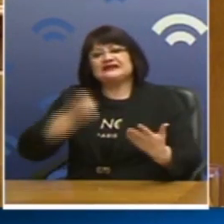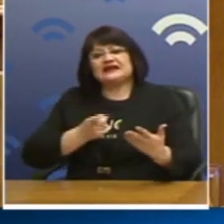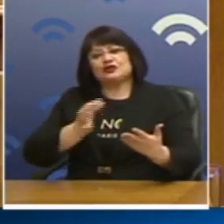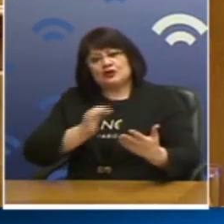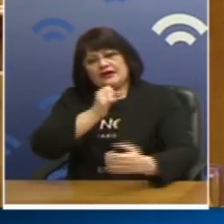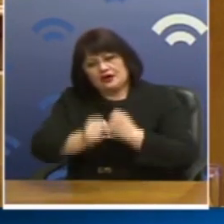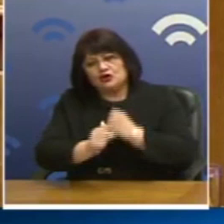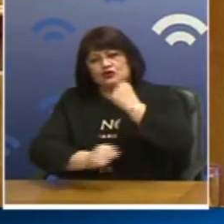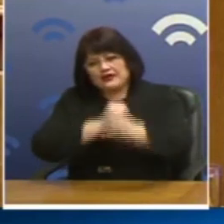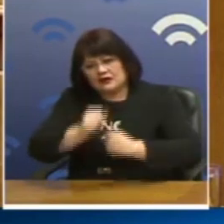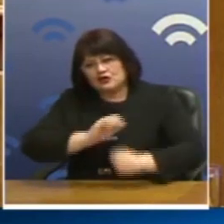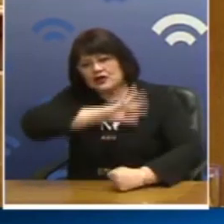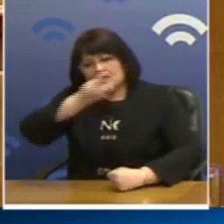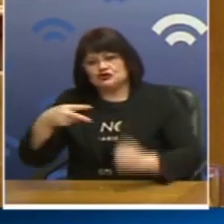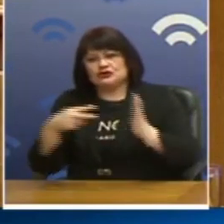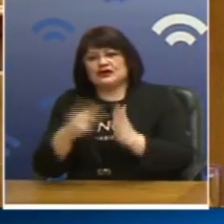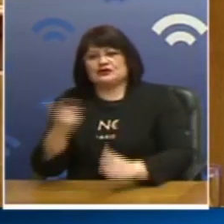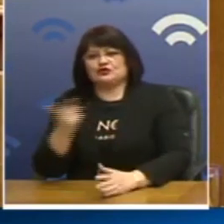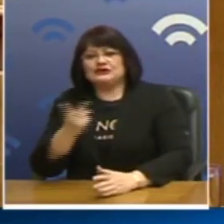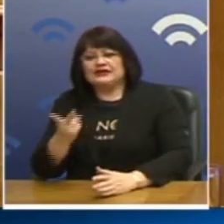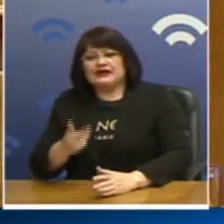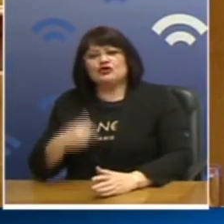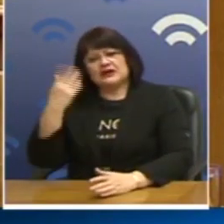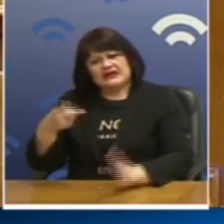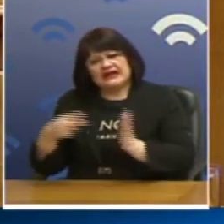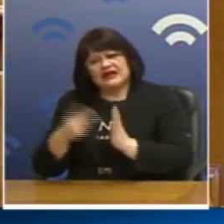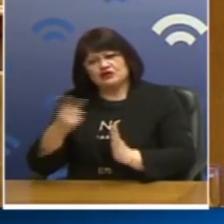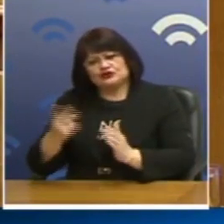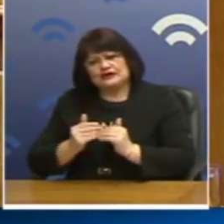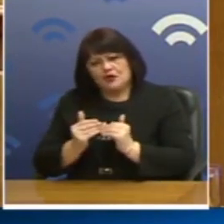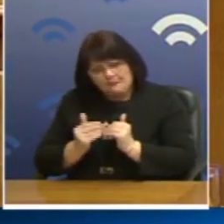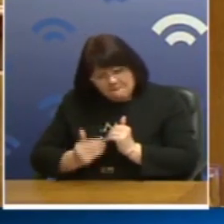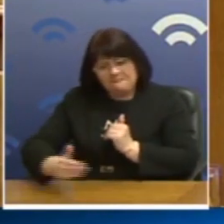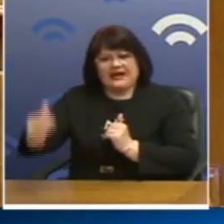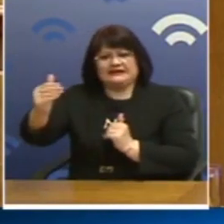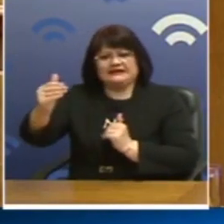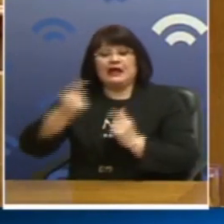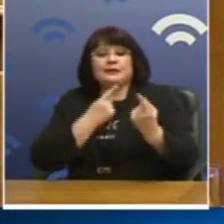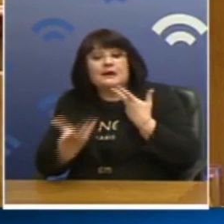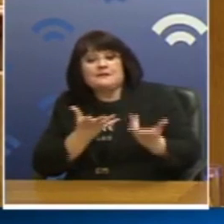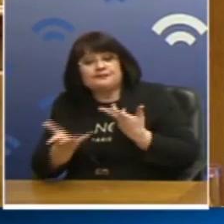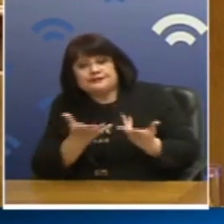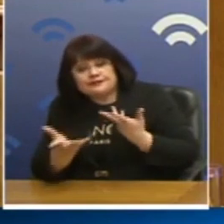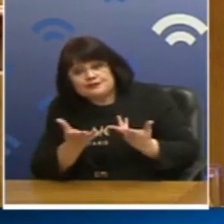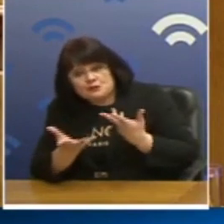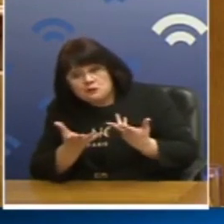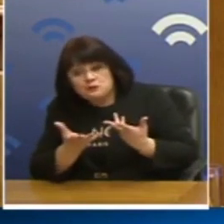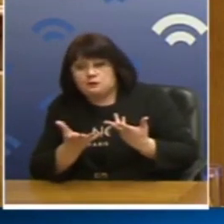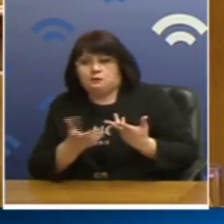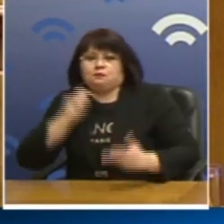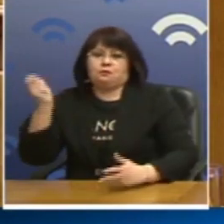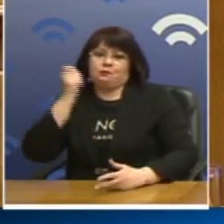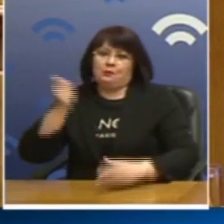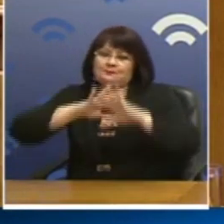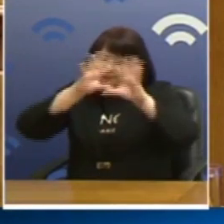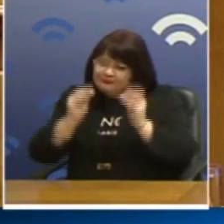το 2022 και μετά το 2022 θα αρχίσει η διαπραγμάτευση για την Εθνική Συλλογική